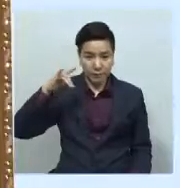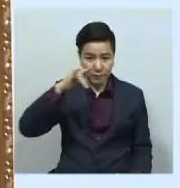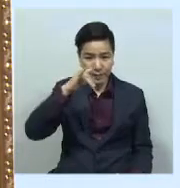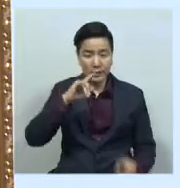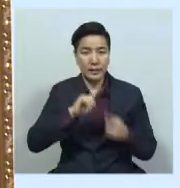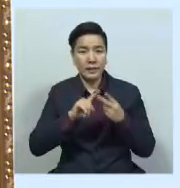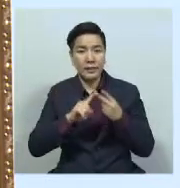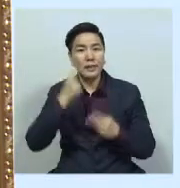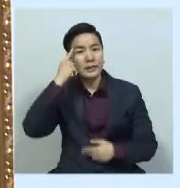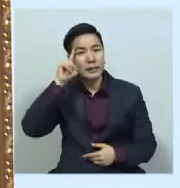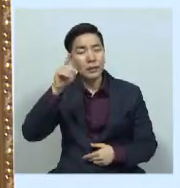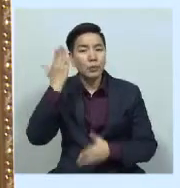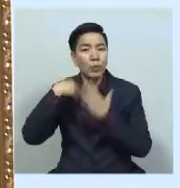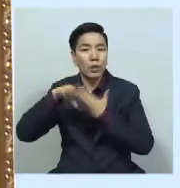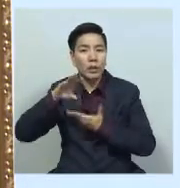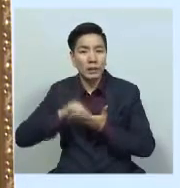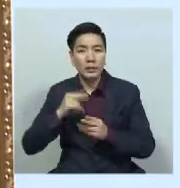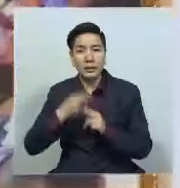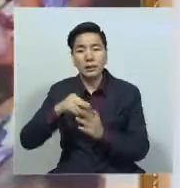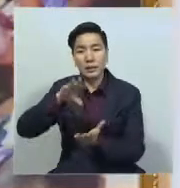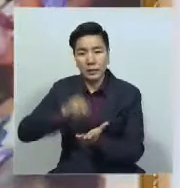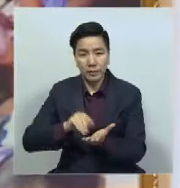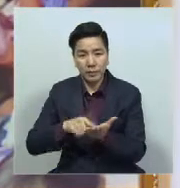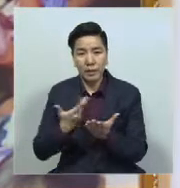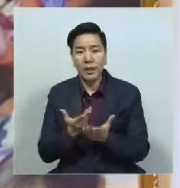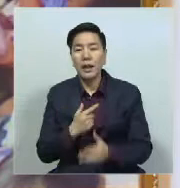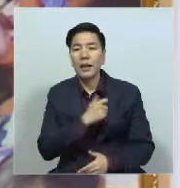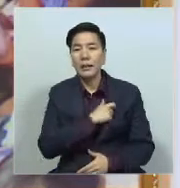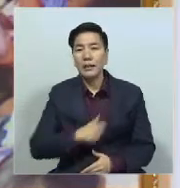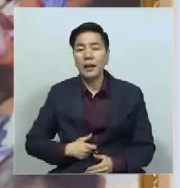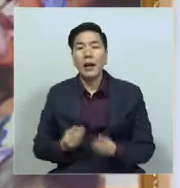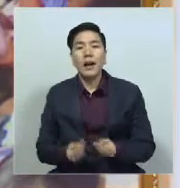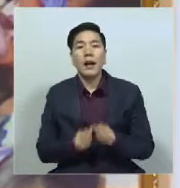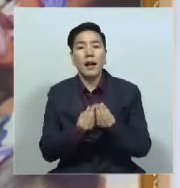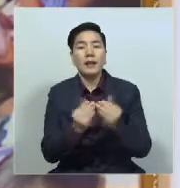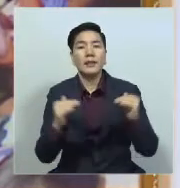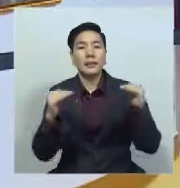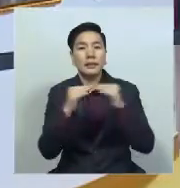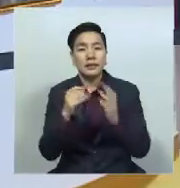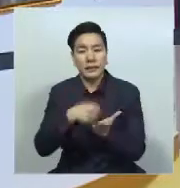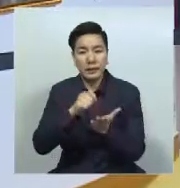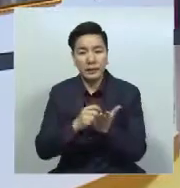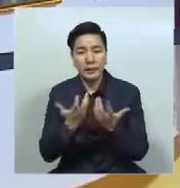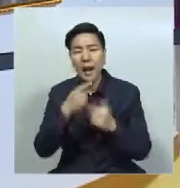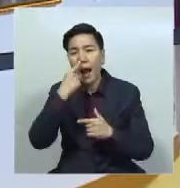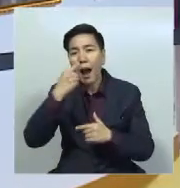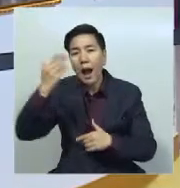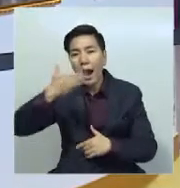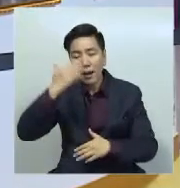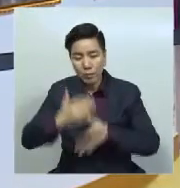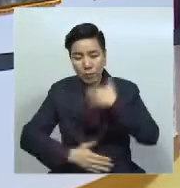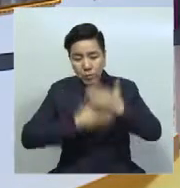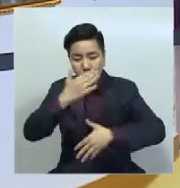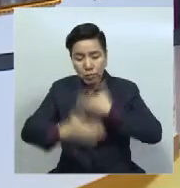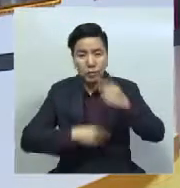นิทรรศการระลึกถึงวันประวัติศาสตร์ของการจดทะเบียนและทูลเกล้าทูลกระหม่อมถวายสิทธิบัตรการประดิษฐ์เครื่องเติมอากาศที่ผิว